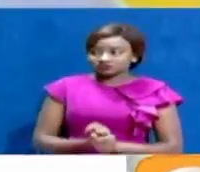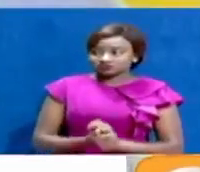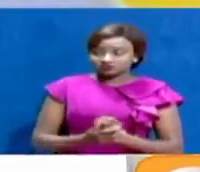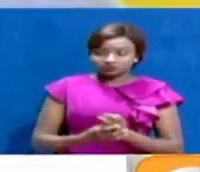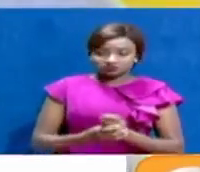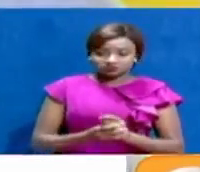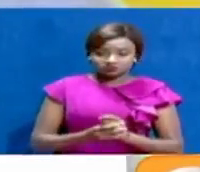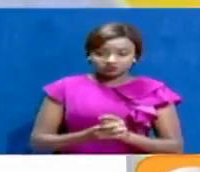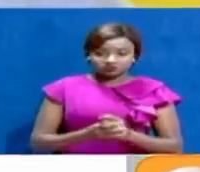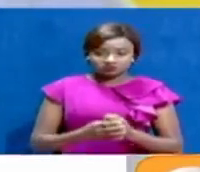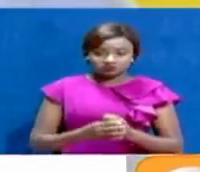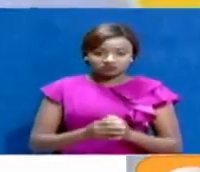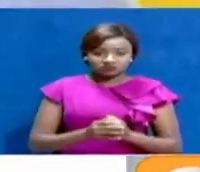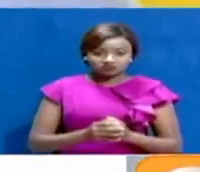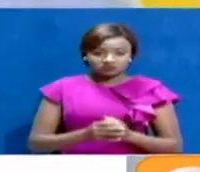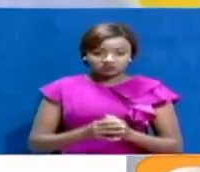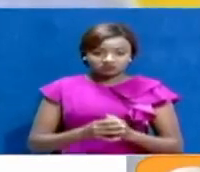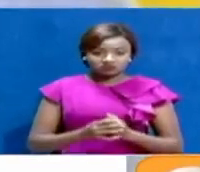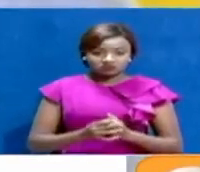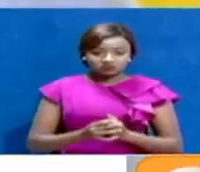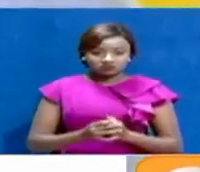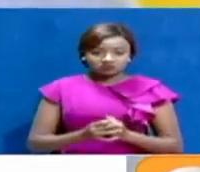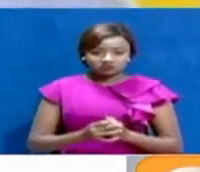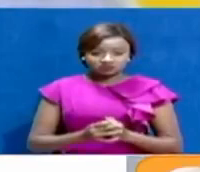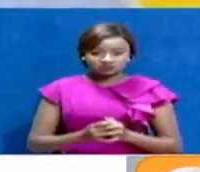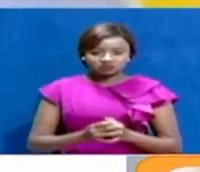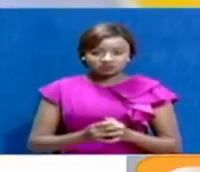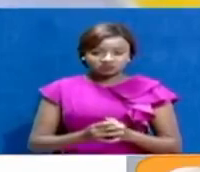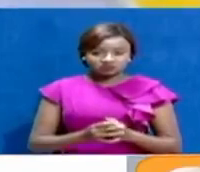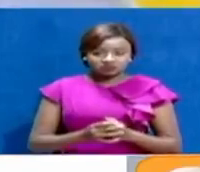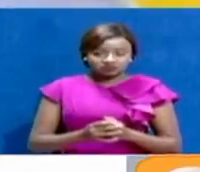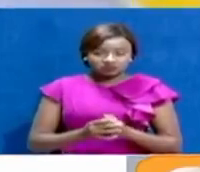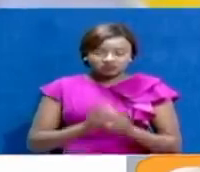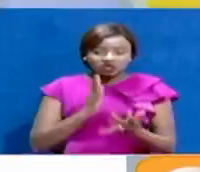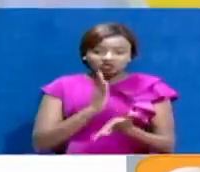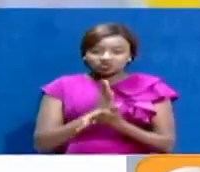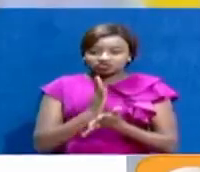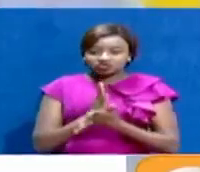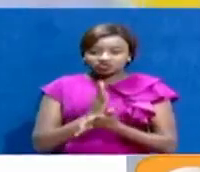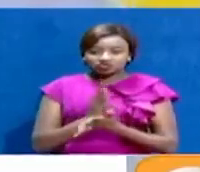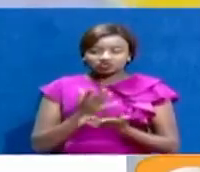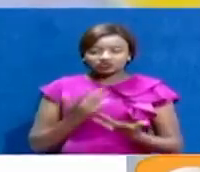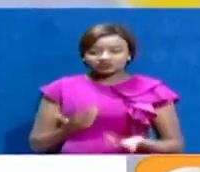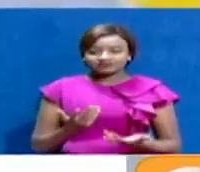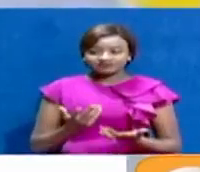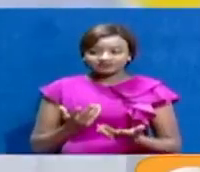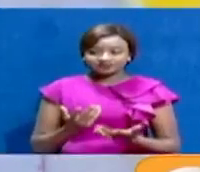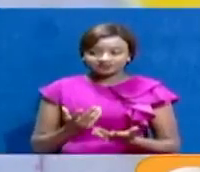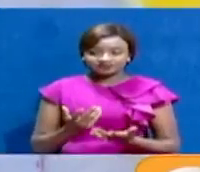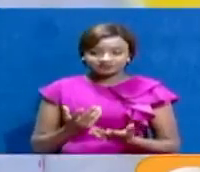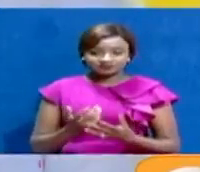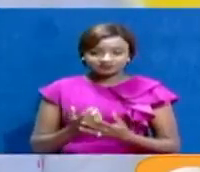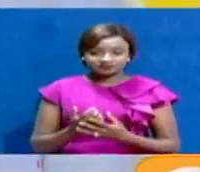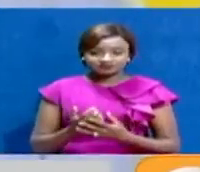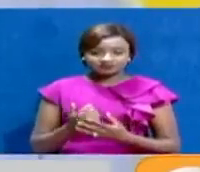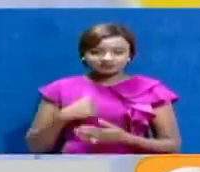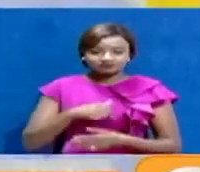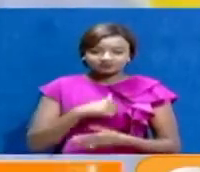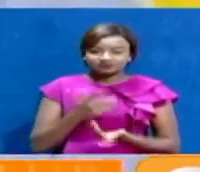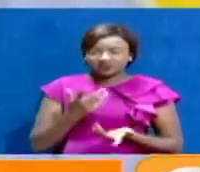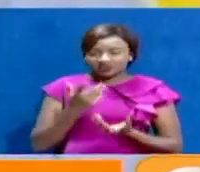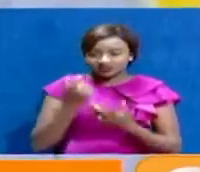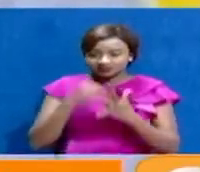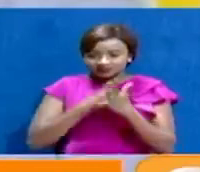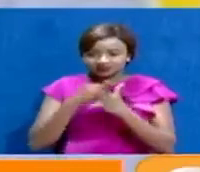myself in particular only. I was breaking down because I relate to a lot of young people who are thinking of starting their own